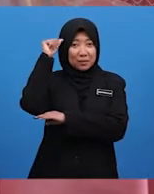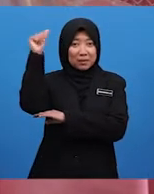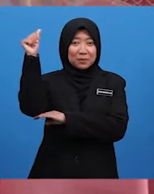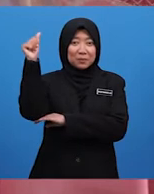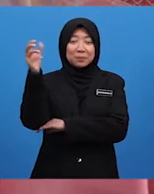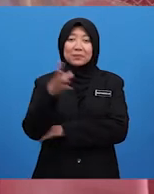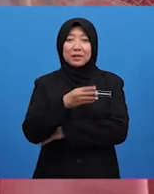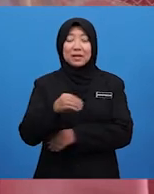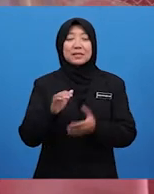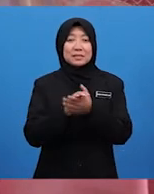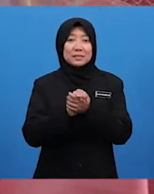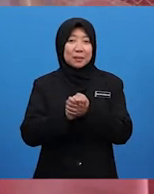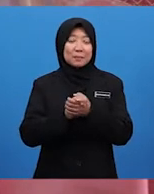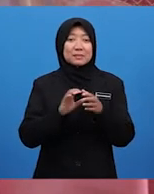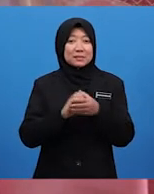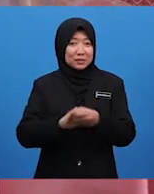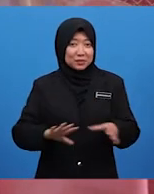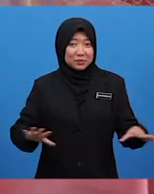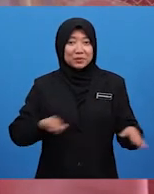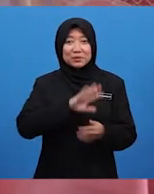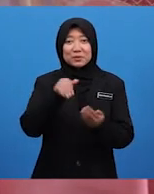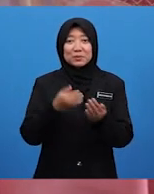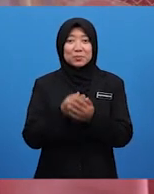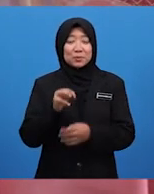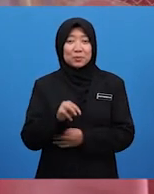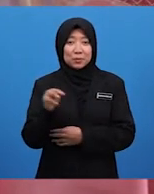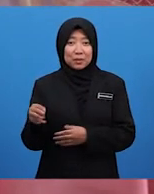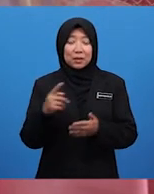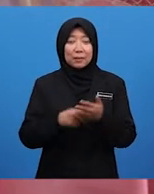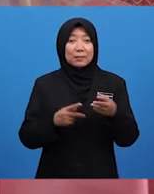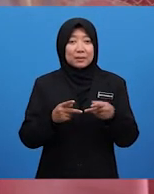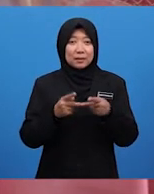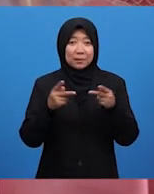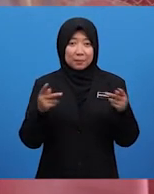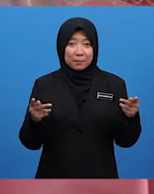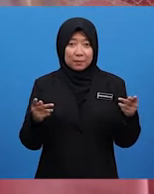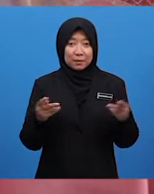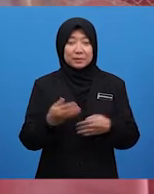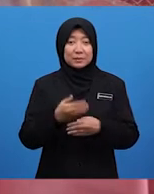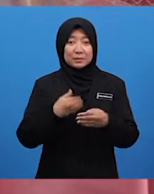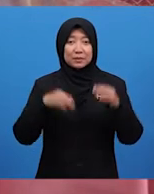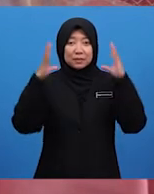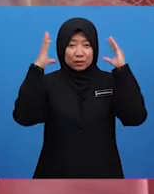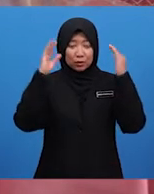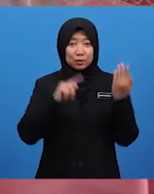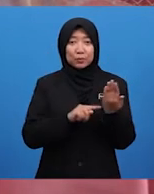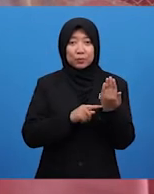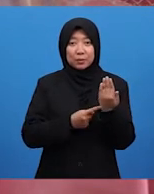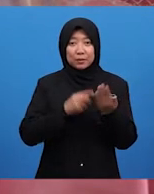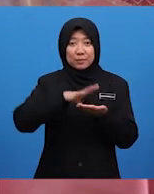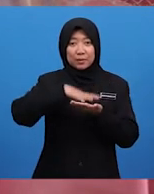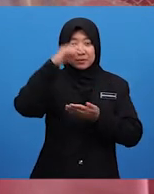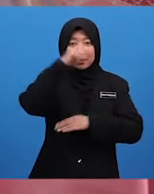Assalamualaikum dan salam sejahtera kepada semua murid. Apa khabar? Sebelum cikgu mulakan pembelajaran hari